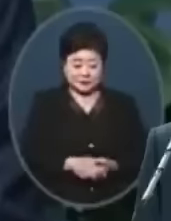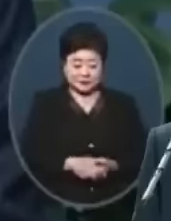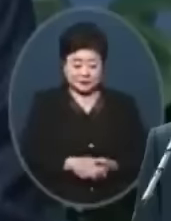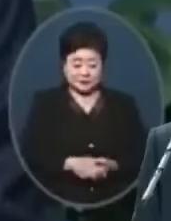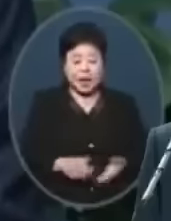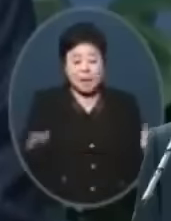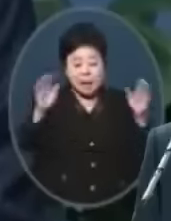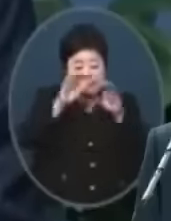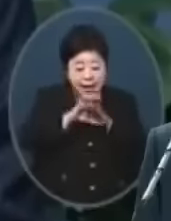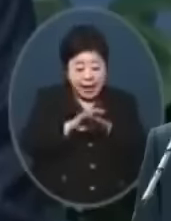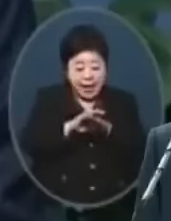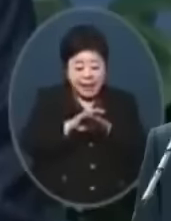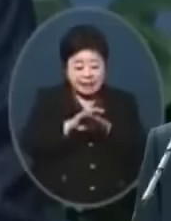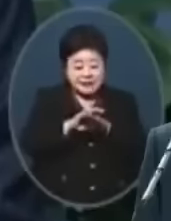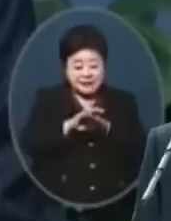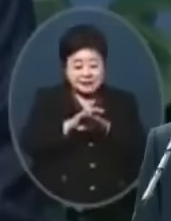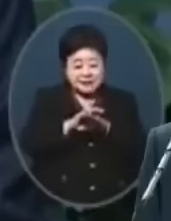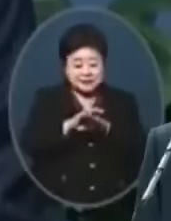밤에